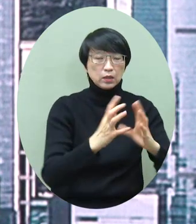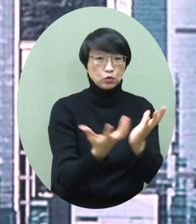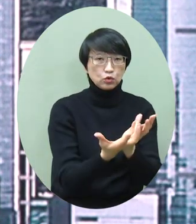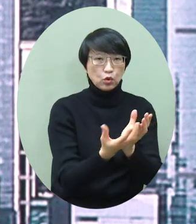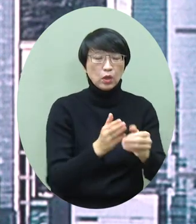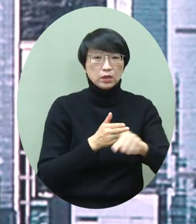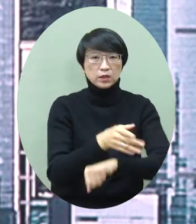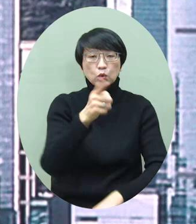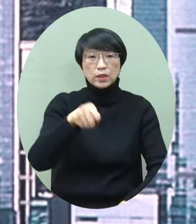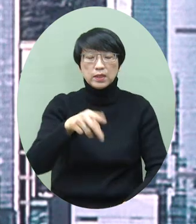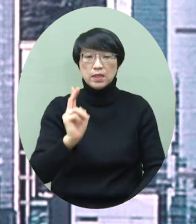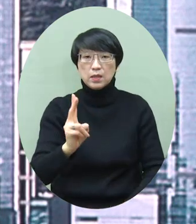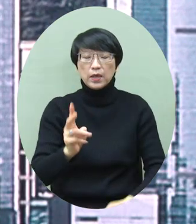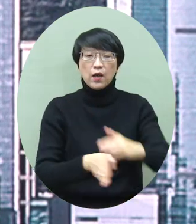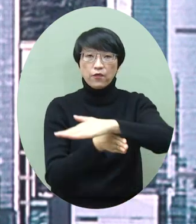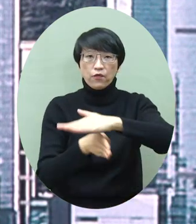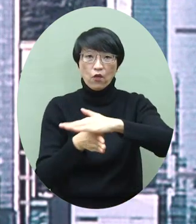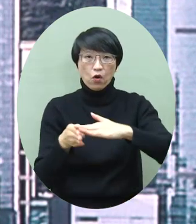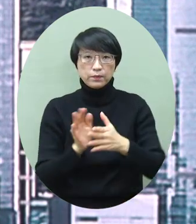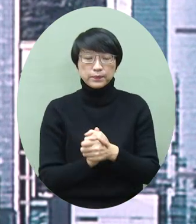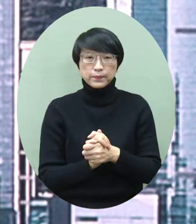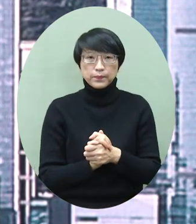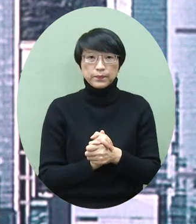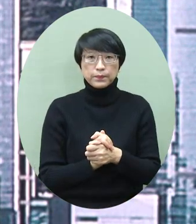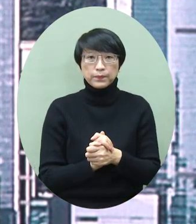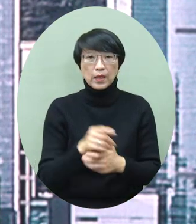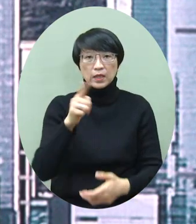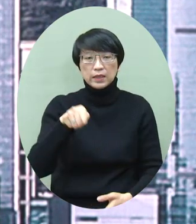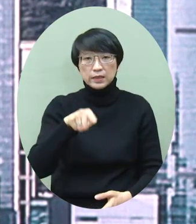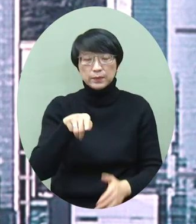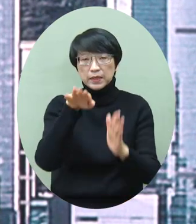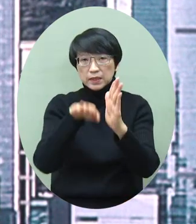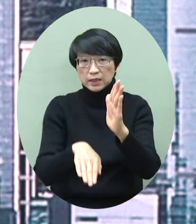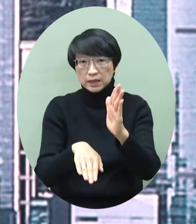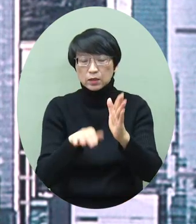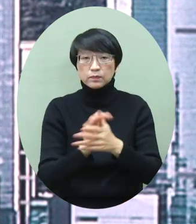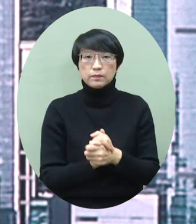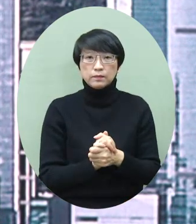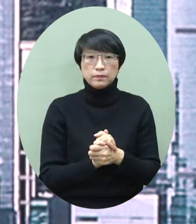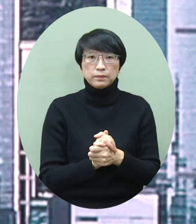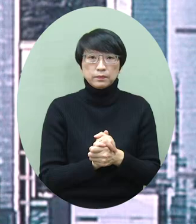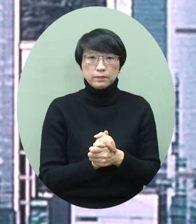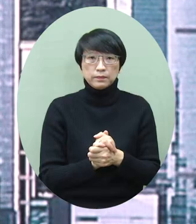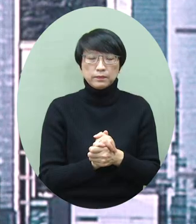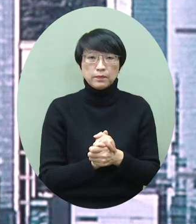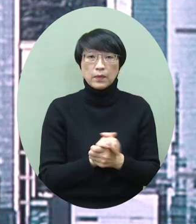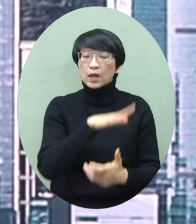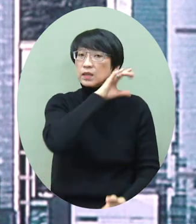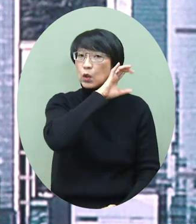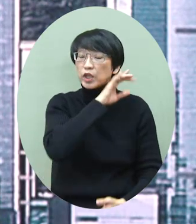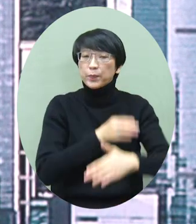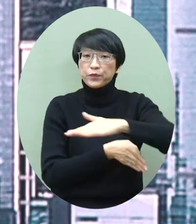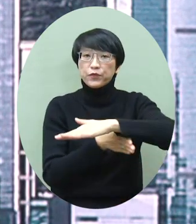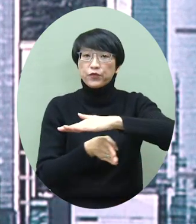過1200間的房間。至於是1000元留下1000元或者以下的酒店房間